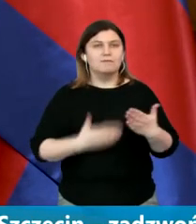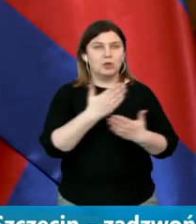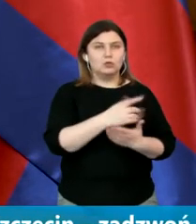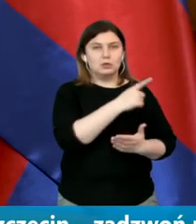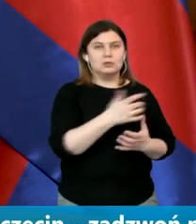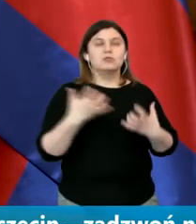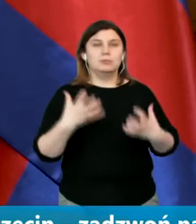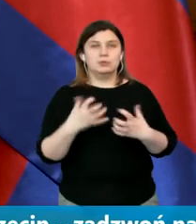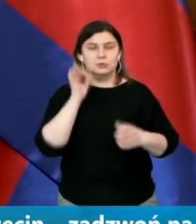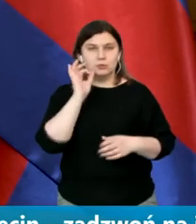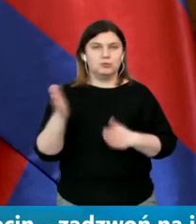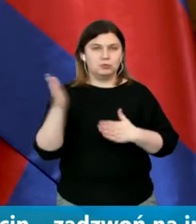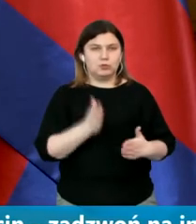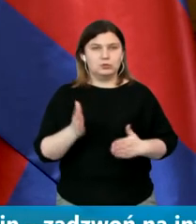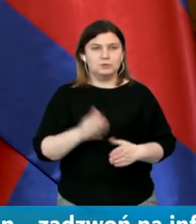żeby się do tego dobrze przygotowali.